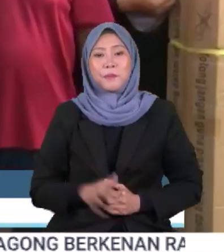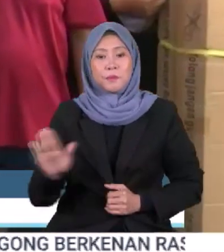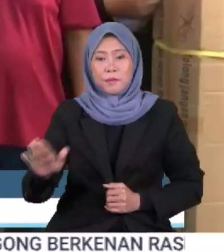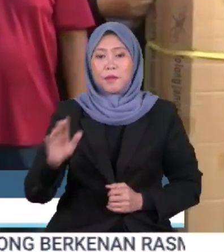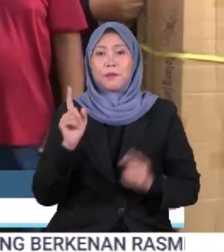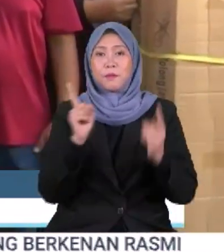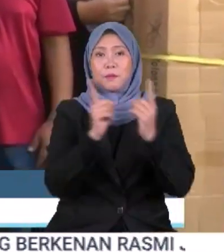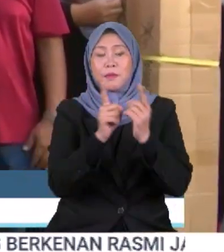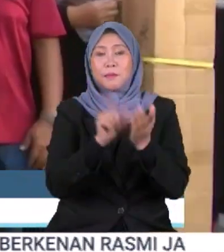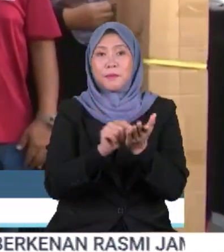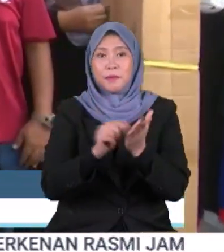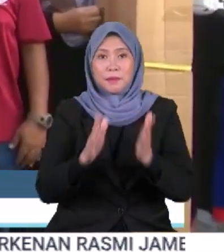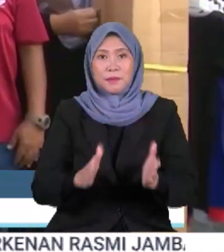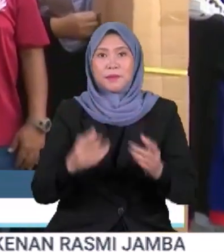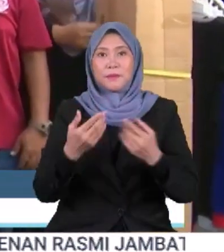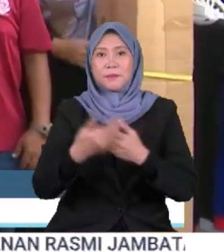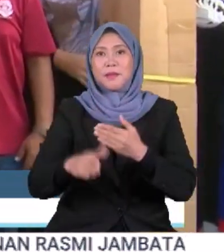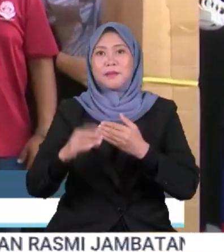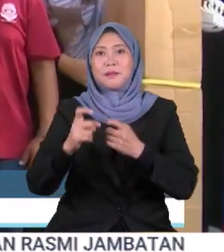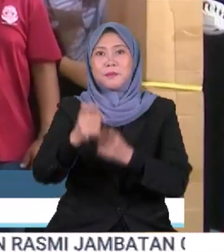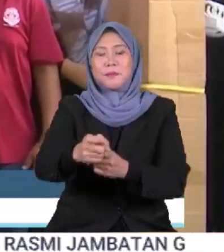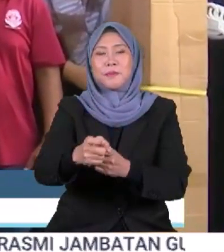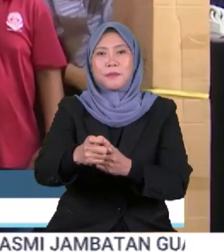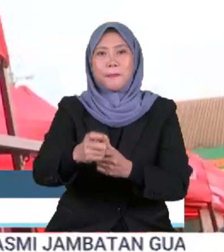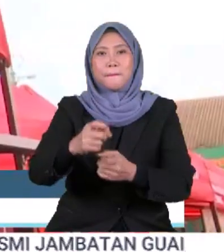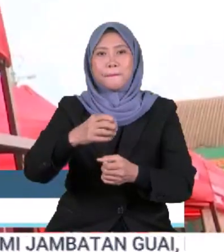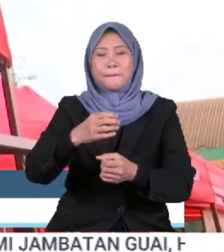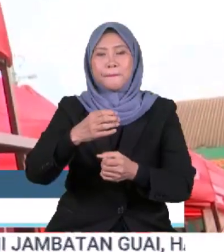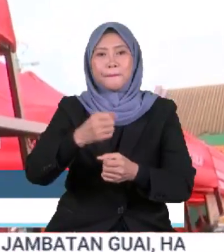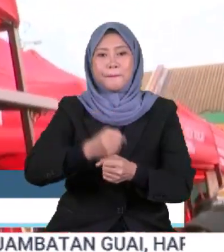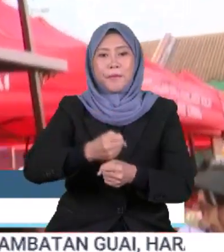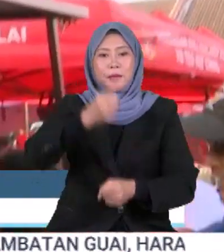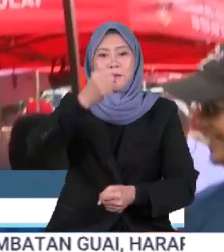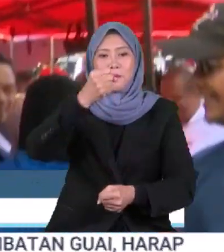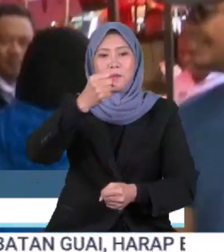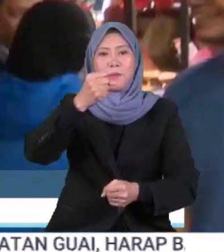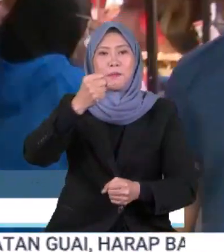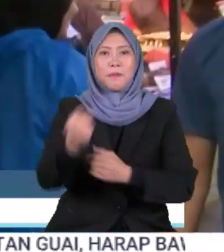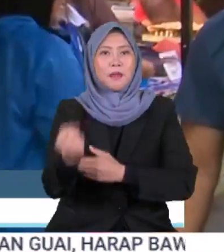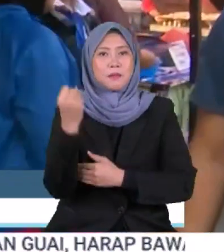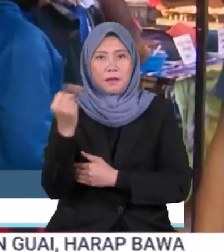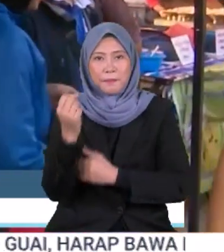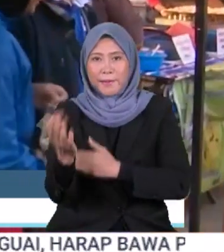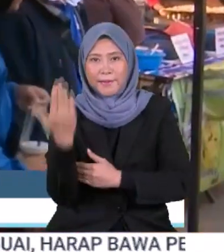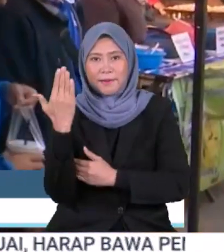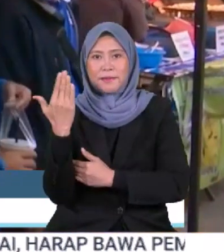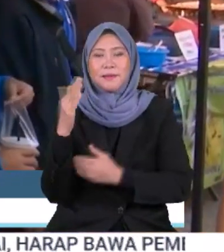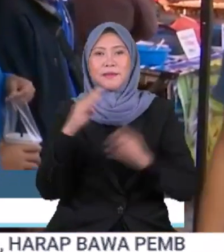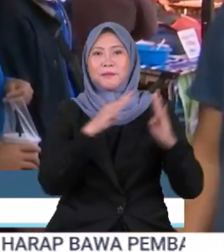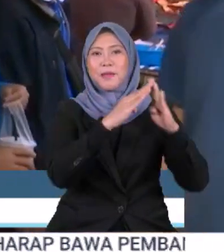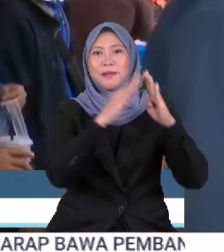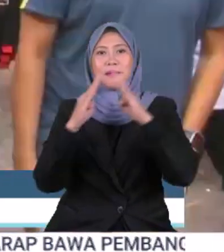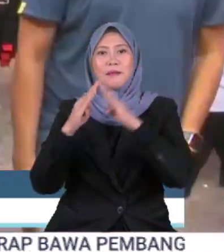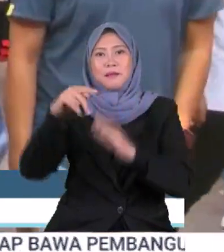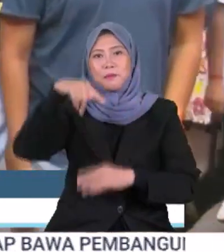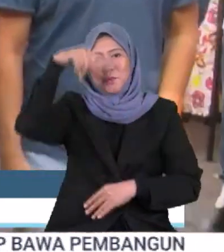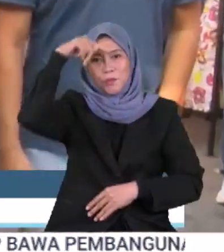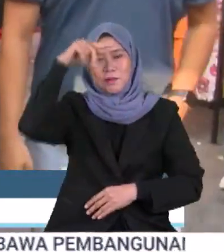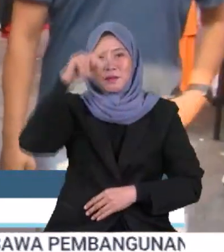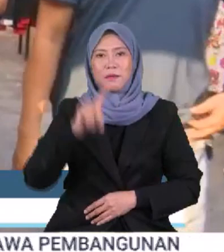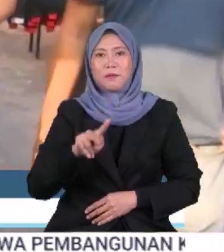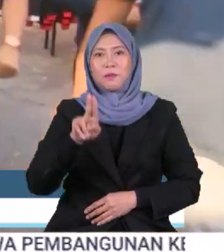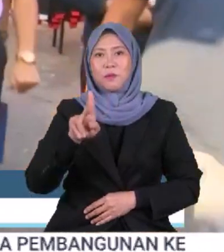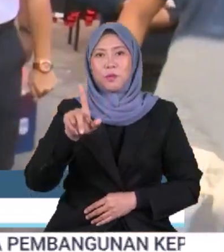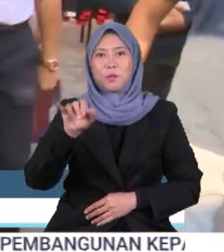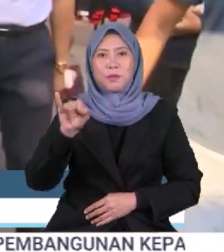Beliau ditemui pemberita selepas majlis penyerahan payung pasar pagi di Jalan Merbau, Bandar Putra Kulai. Jelas